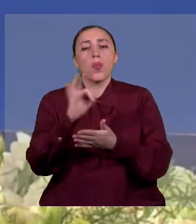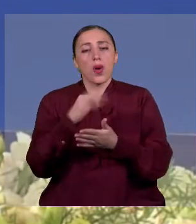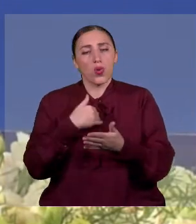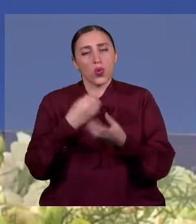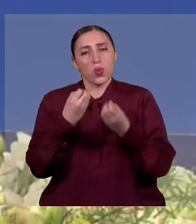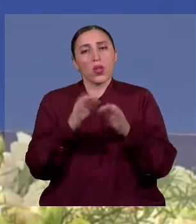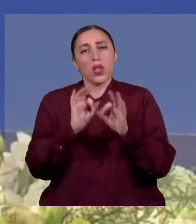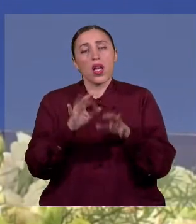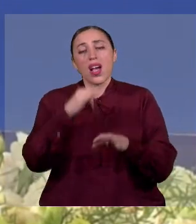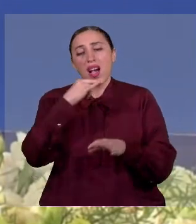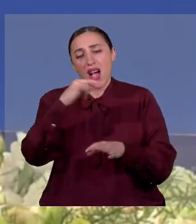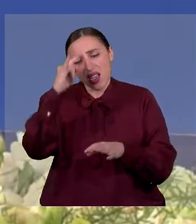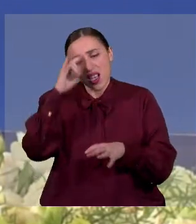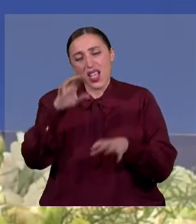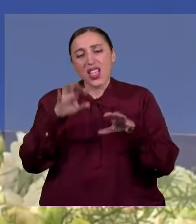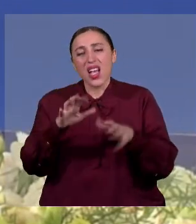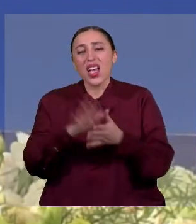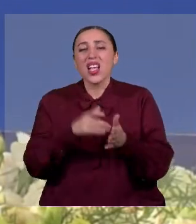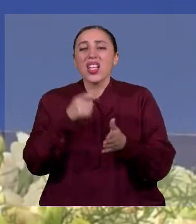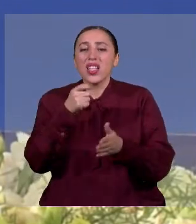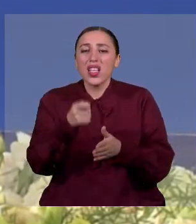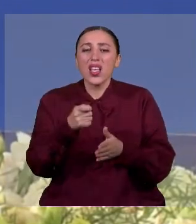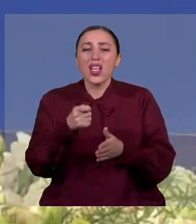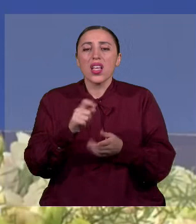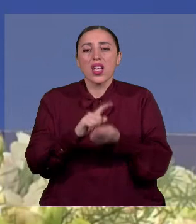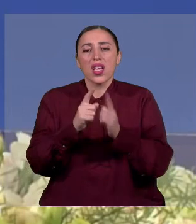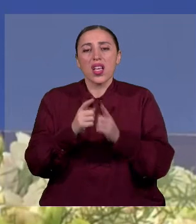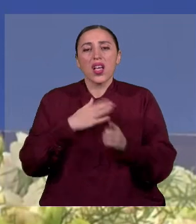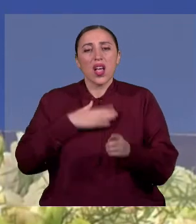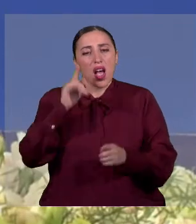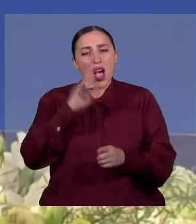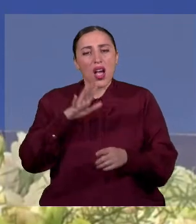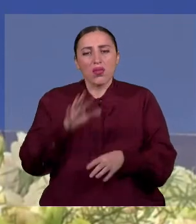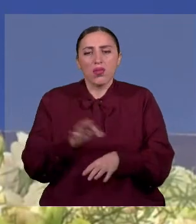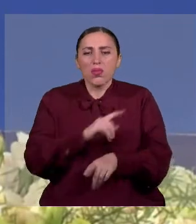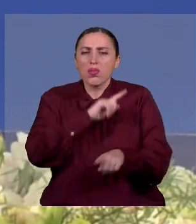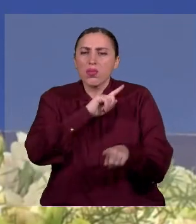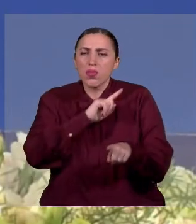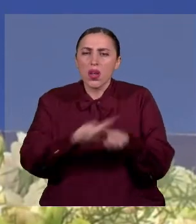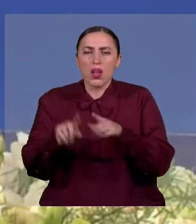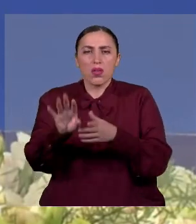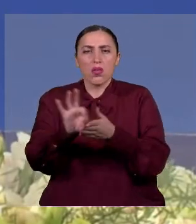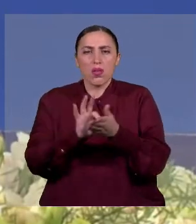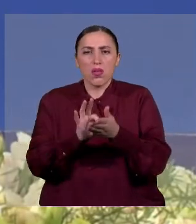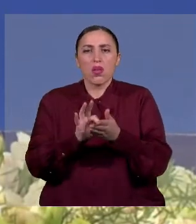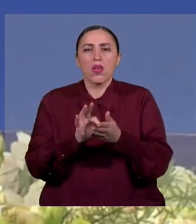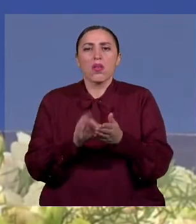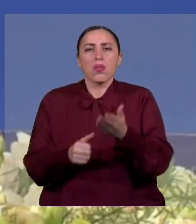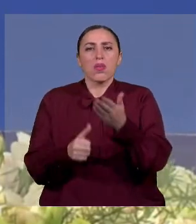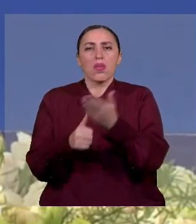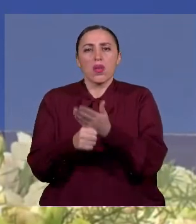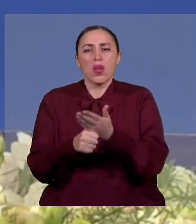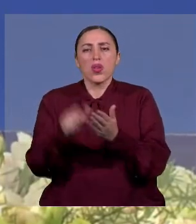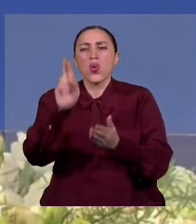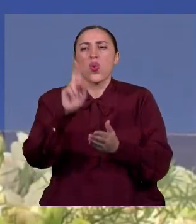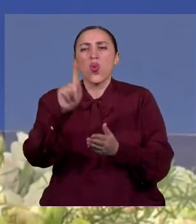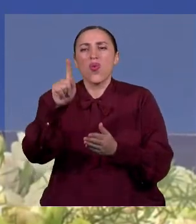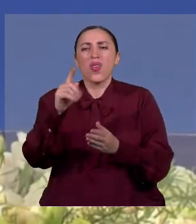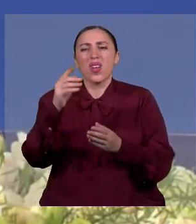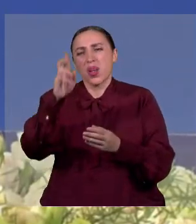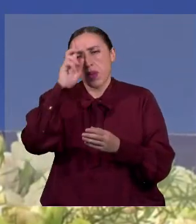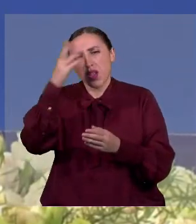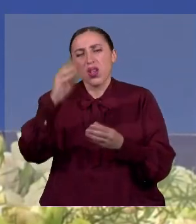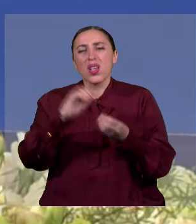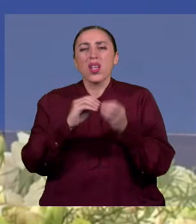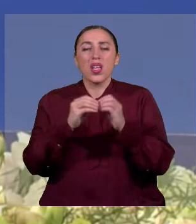ունենալով Ղազախստանի նախագահի դիմումին մեր օպերատիվ արձագանքը, աջակցելու հունվարին երկրում օրինականության վերականգնմանը։